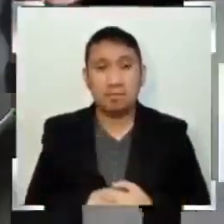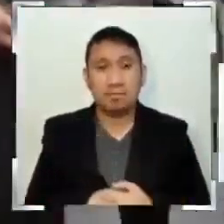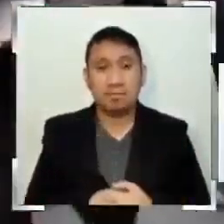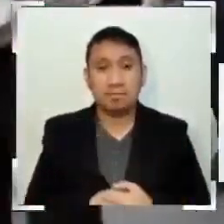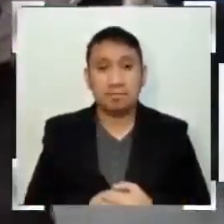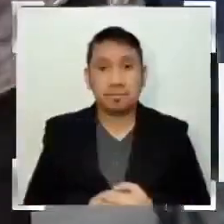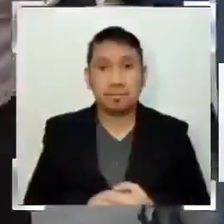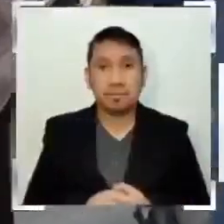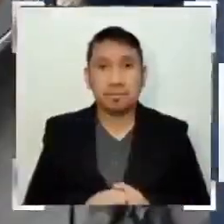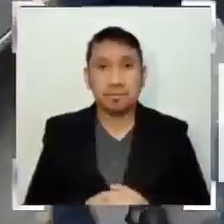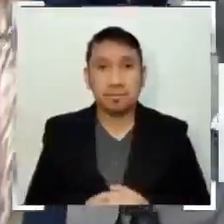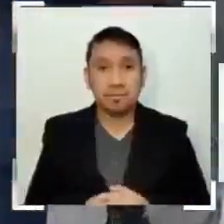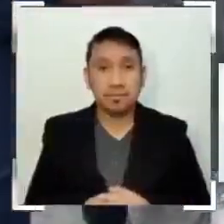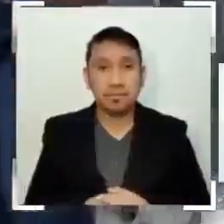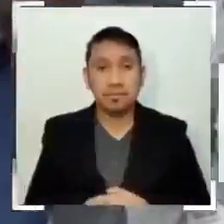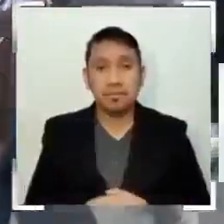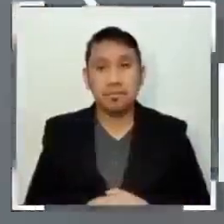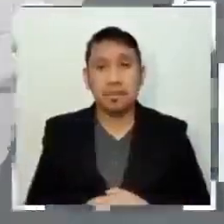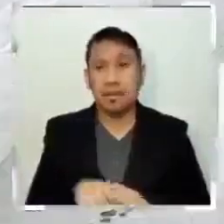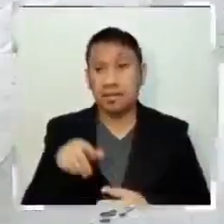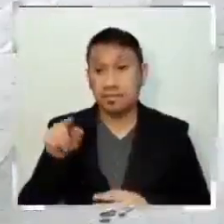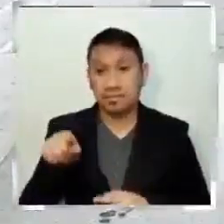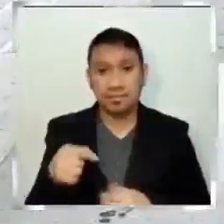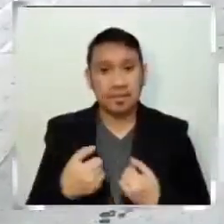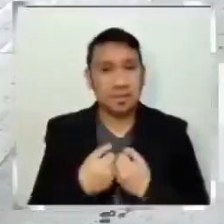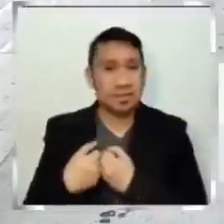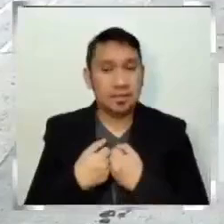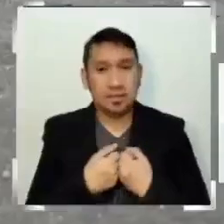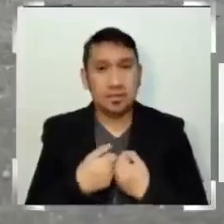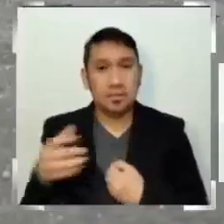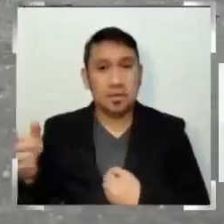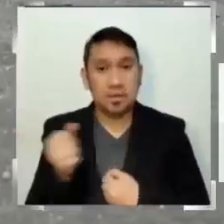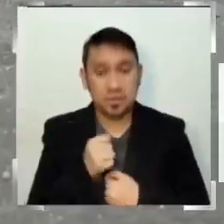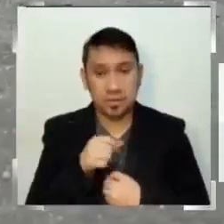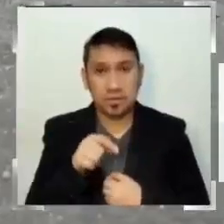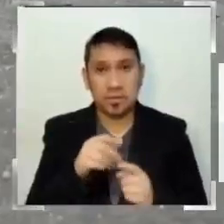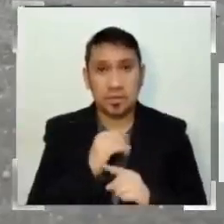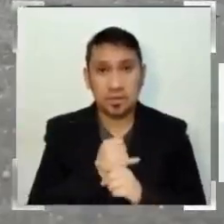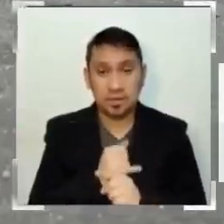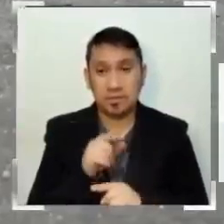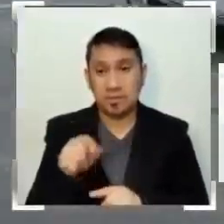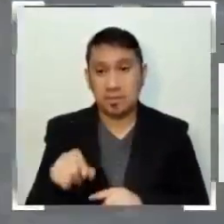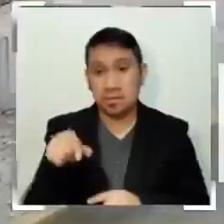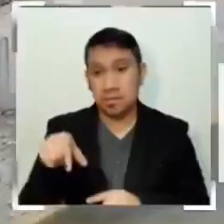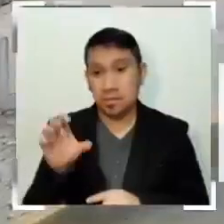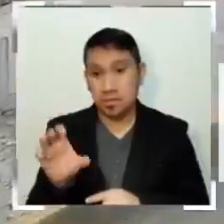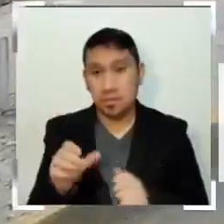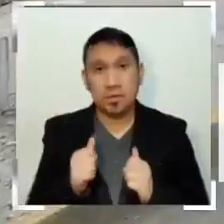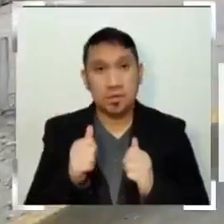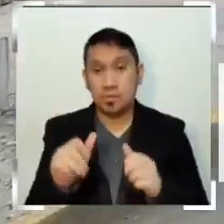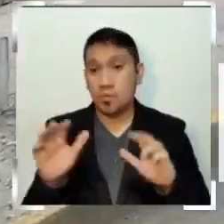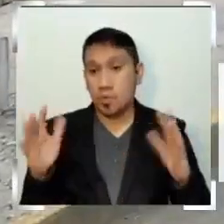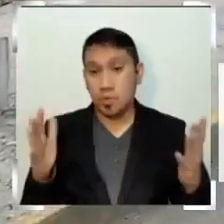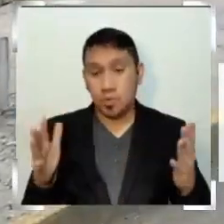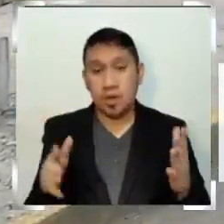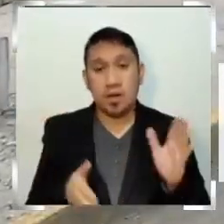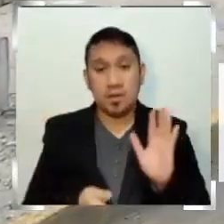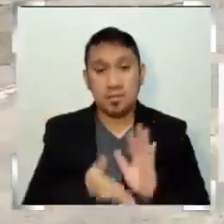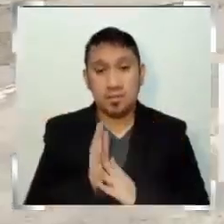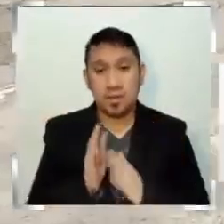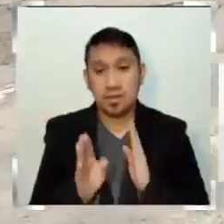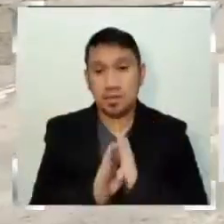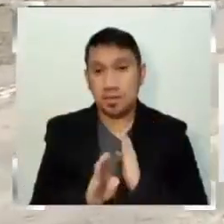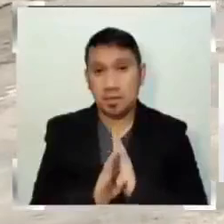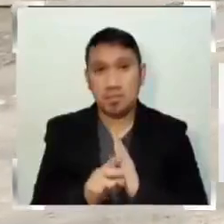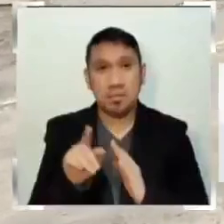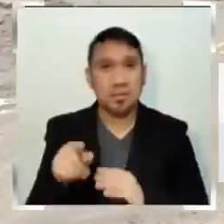Sa Filcoa, agawan sa pagsakay ng jeep. Sa Quezon Avenue, halos wala ring dumadaan na bus. Sa Maynila, halos mamuti na ang